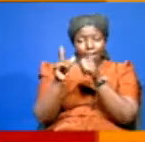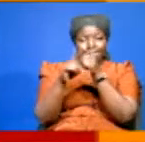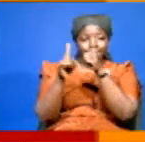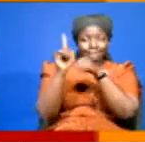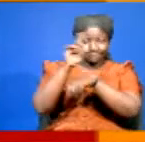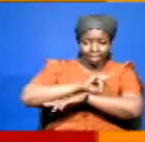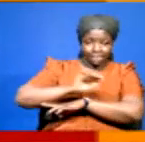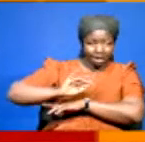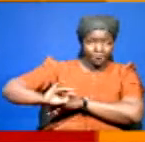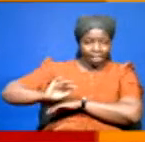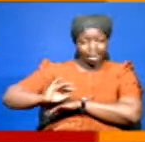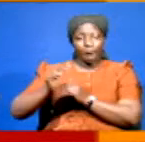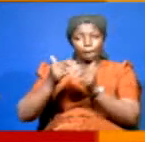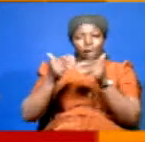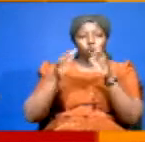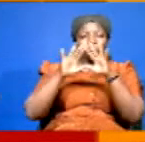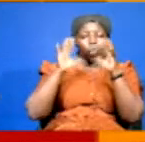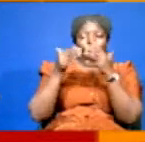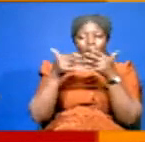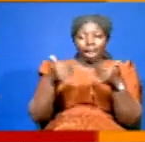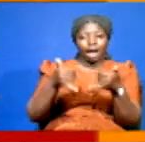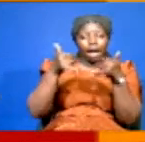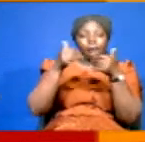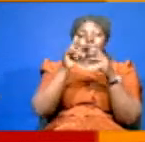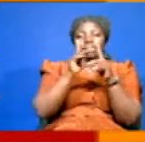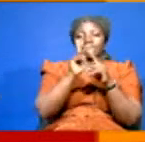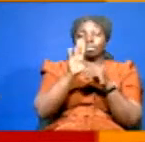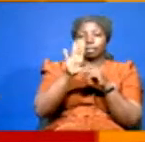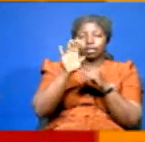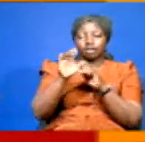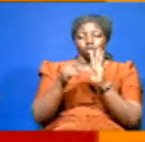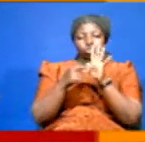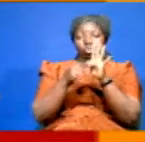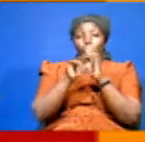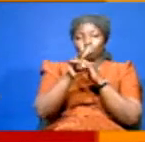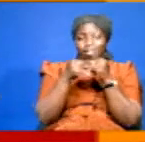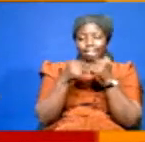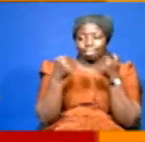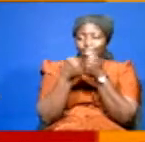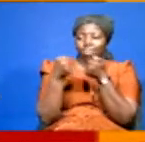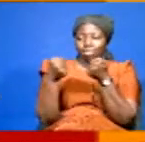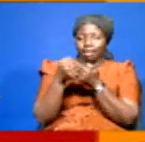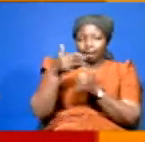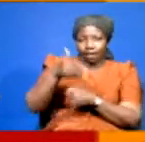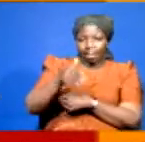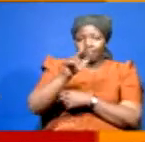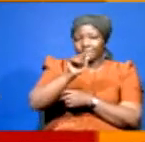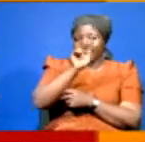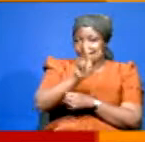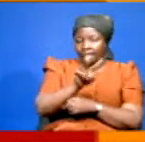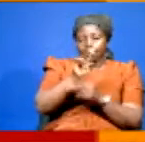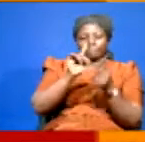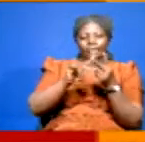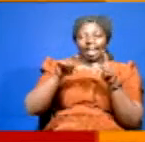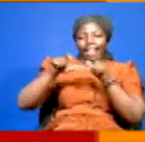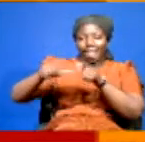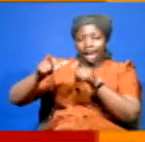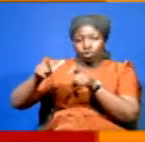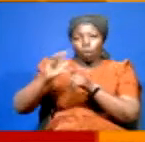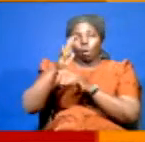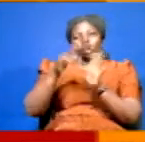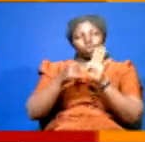dunia. KBC tutakuletea mechi 28 hapa kwenye KBC Channel 1, na kwenye radio zetu tutakuwa tunakupa mechi